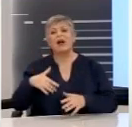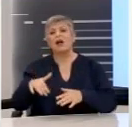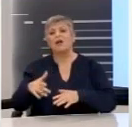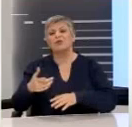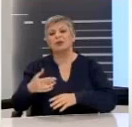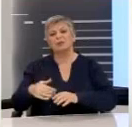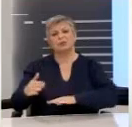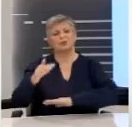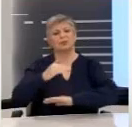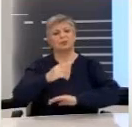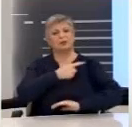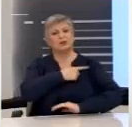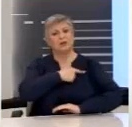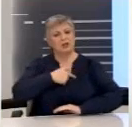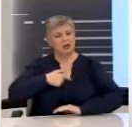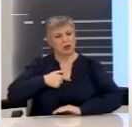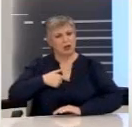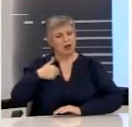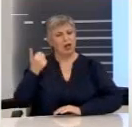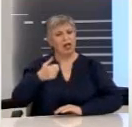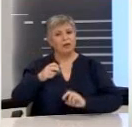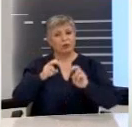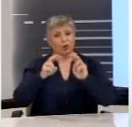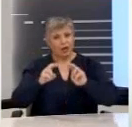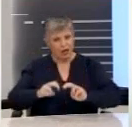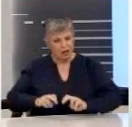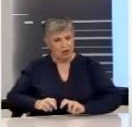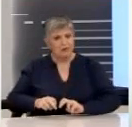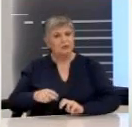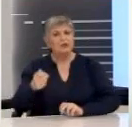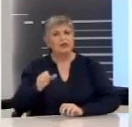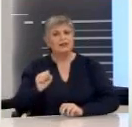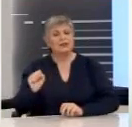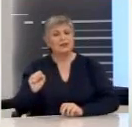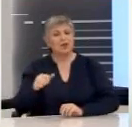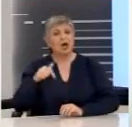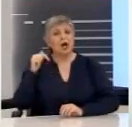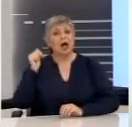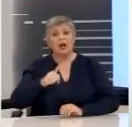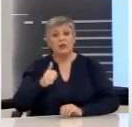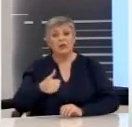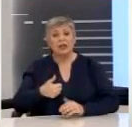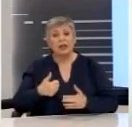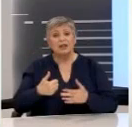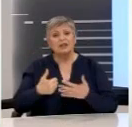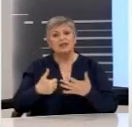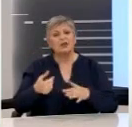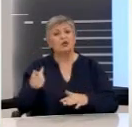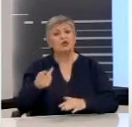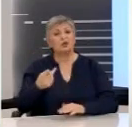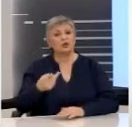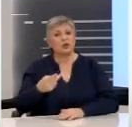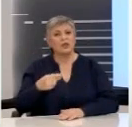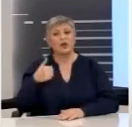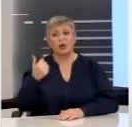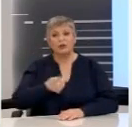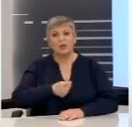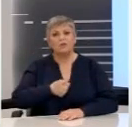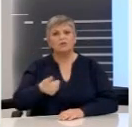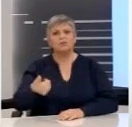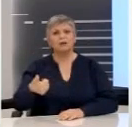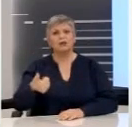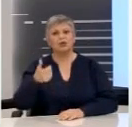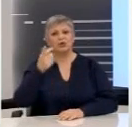Αβαΐγου, το ποσό αυτό κατά περίεργο τρόπο επιστρέφεται. Και ακούστε λίγο, ο ίδιος